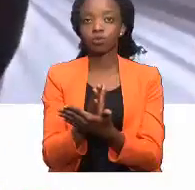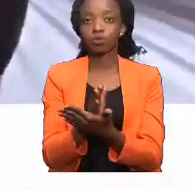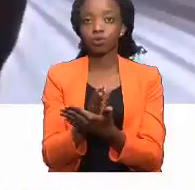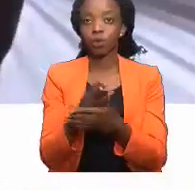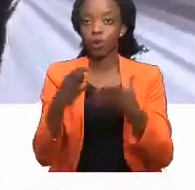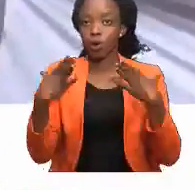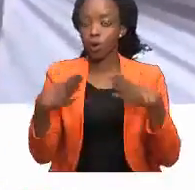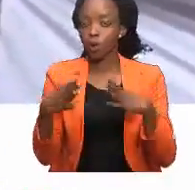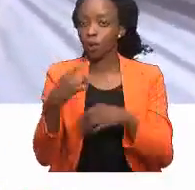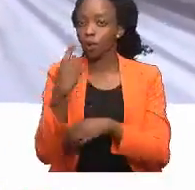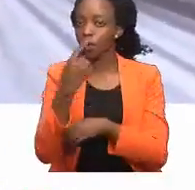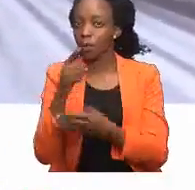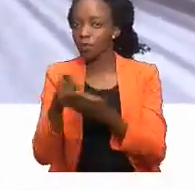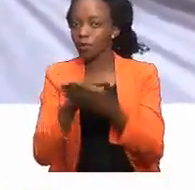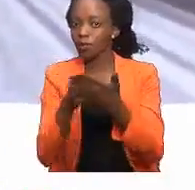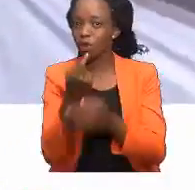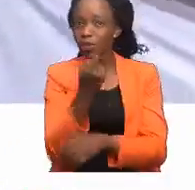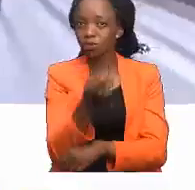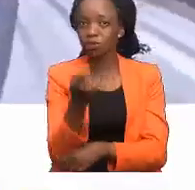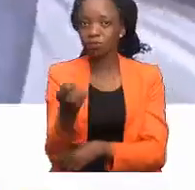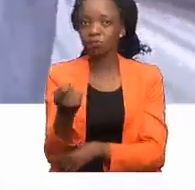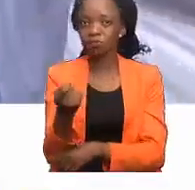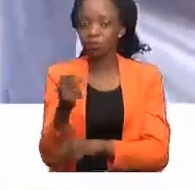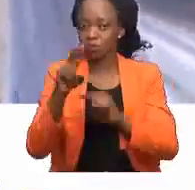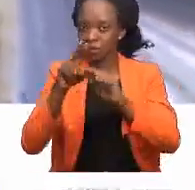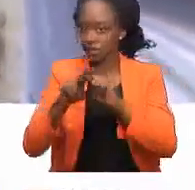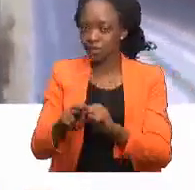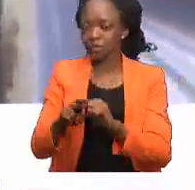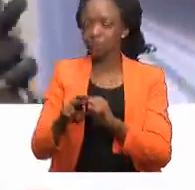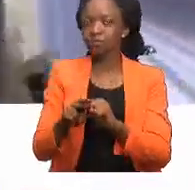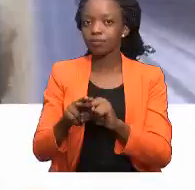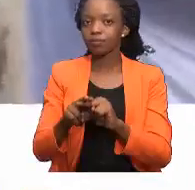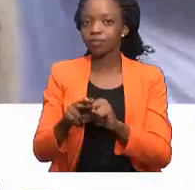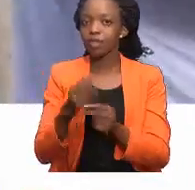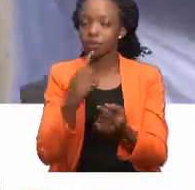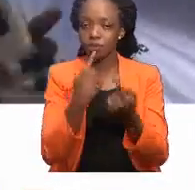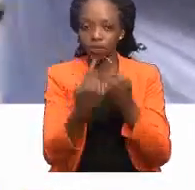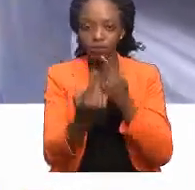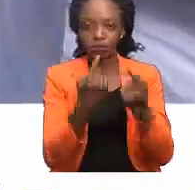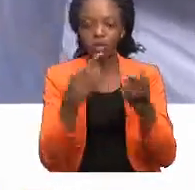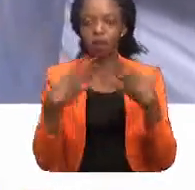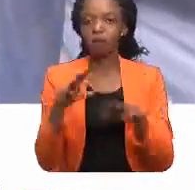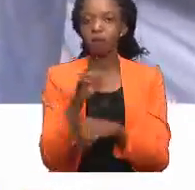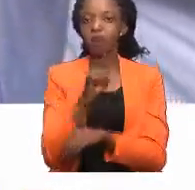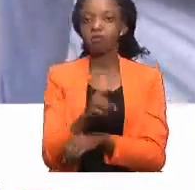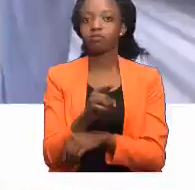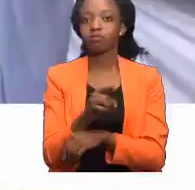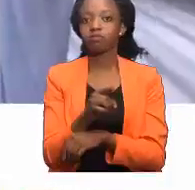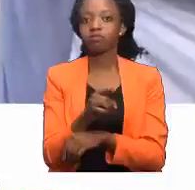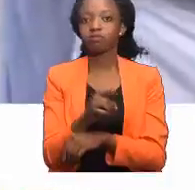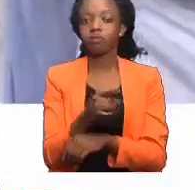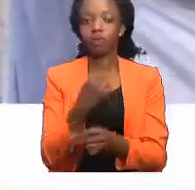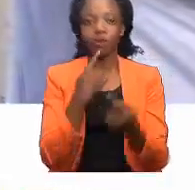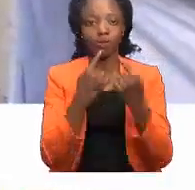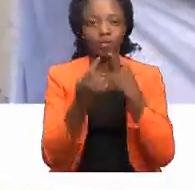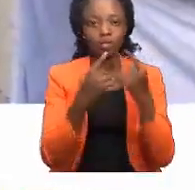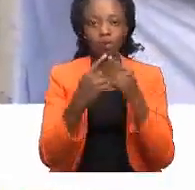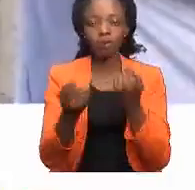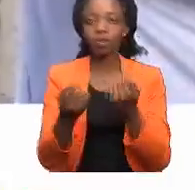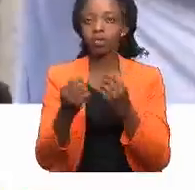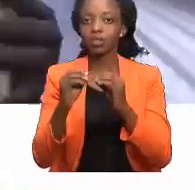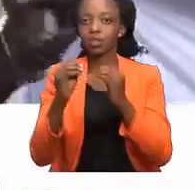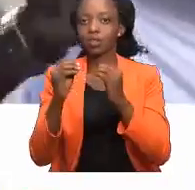mabaya kidogo kidogo tunakalisha chini, tunaongelesha. Wasi tunaongelesha, walimu